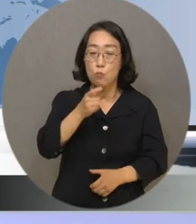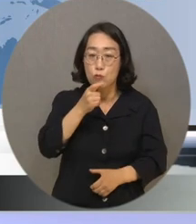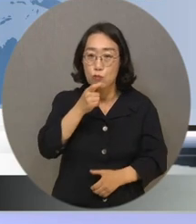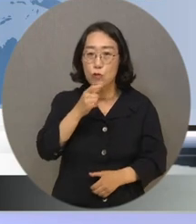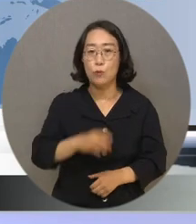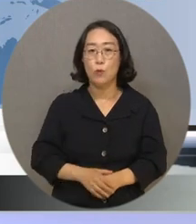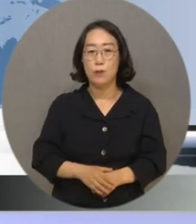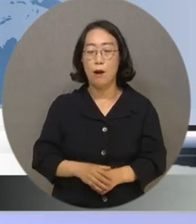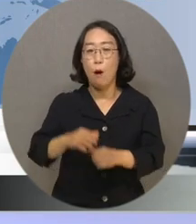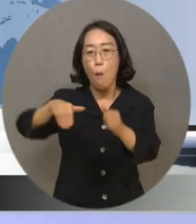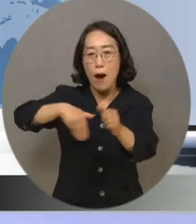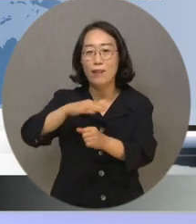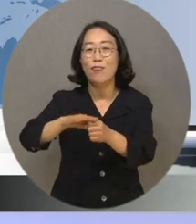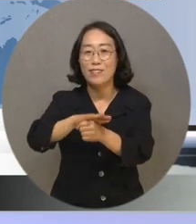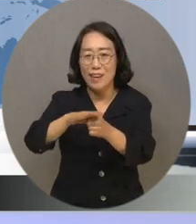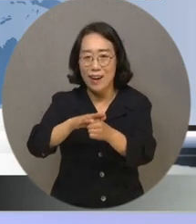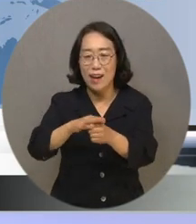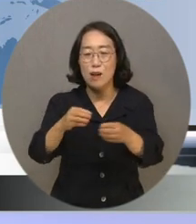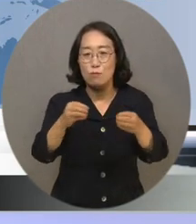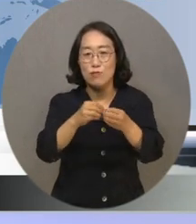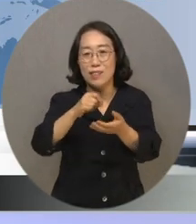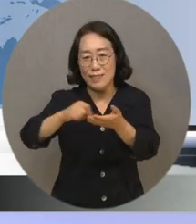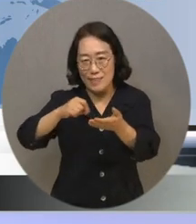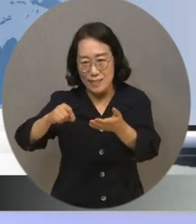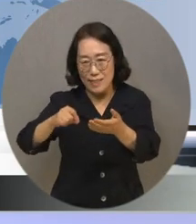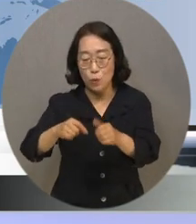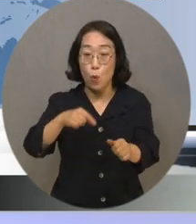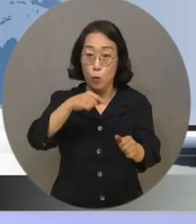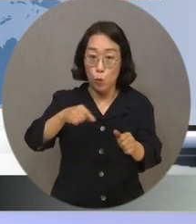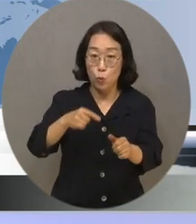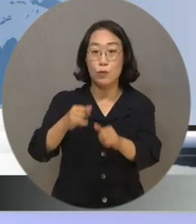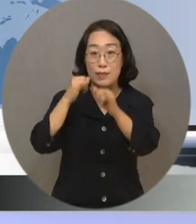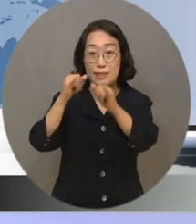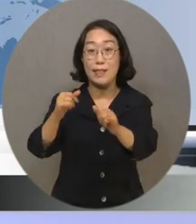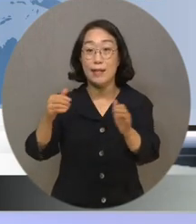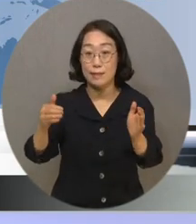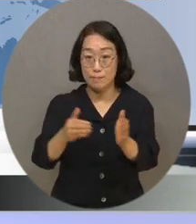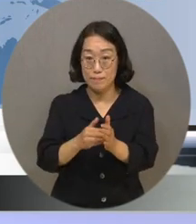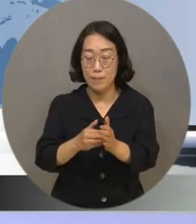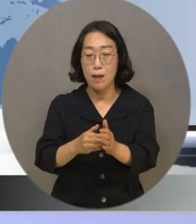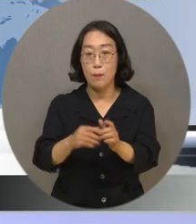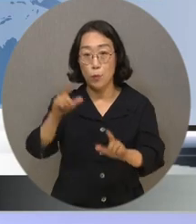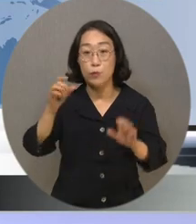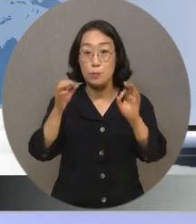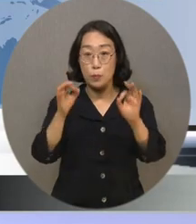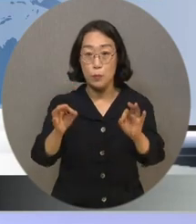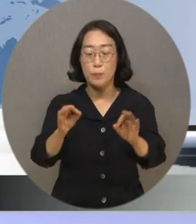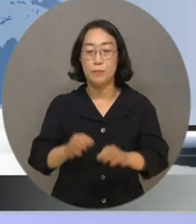대회가 진행됐는데요. 시상식과 함께 교육행사가 열렸습니다. 정의영 기자입니다.